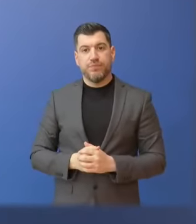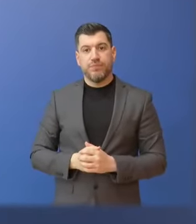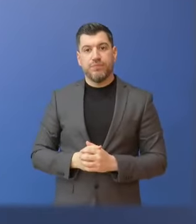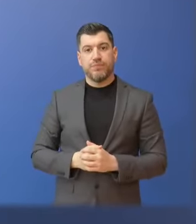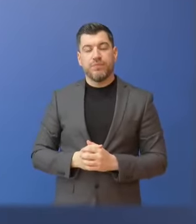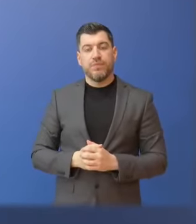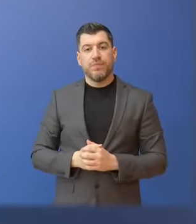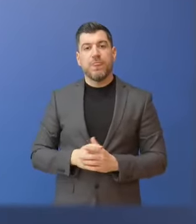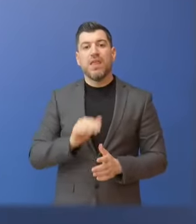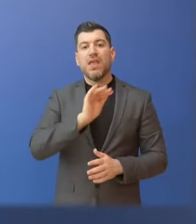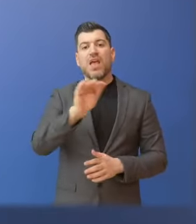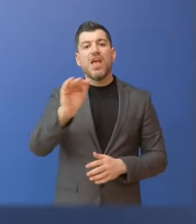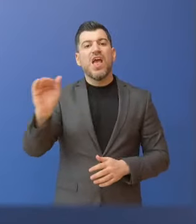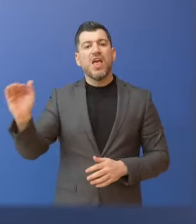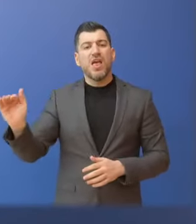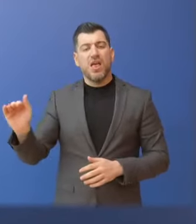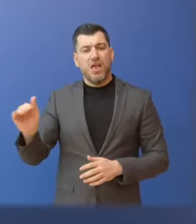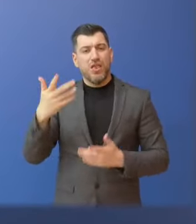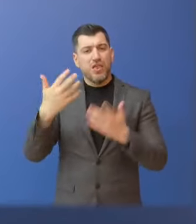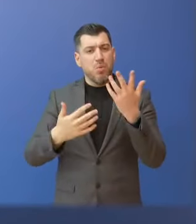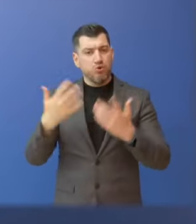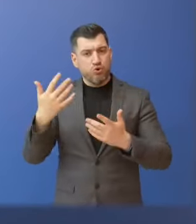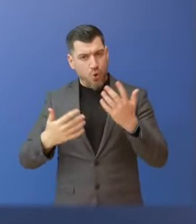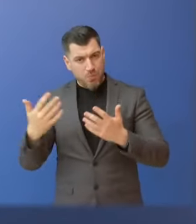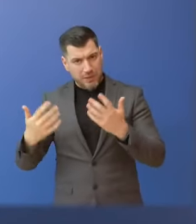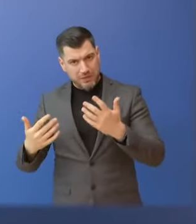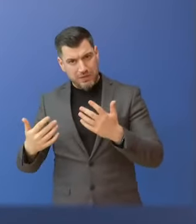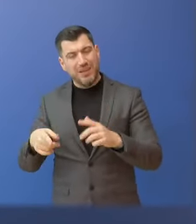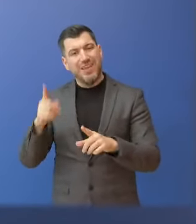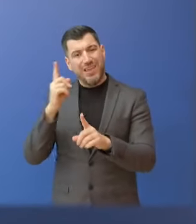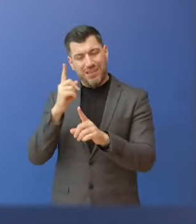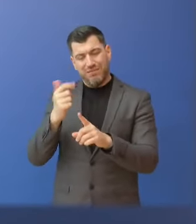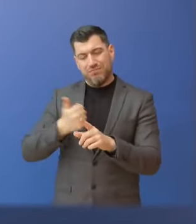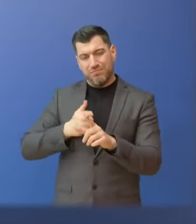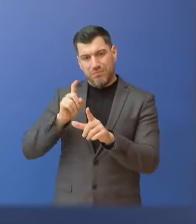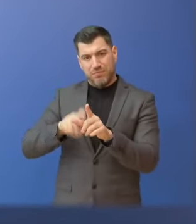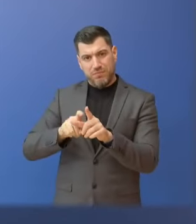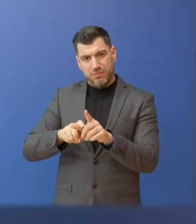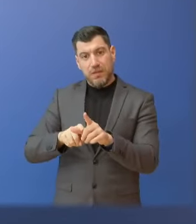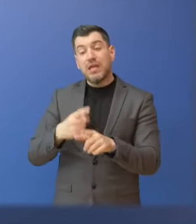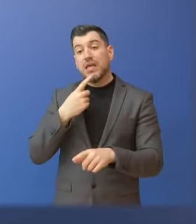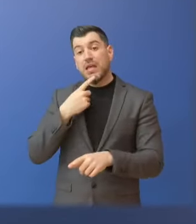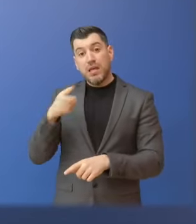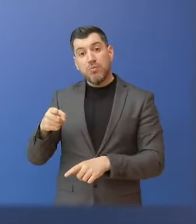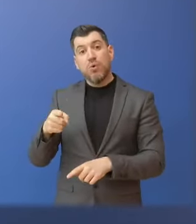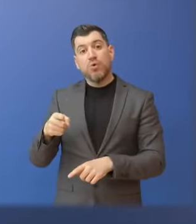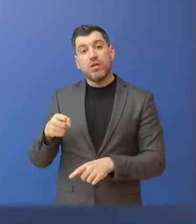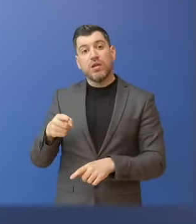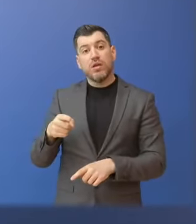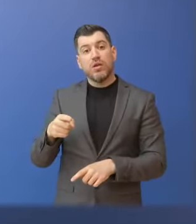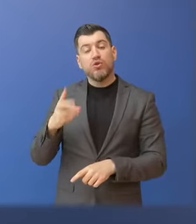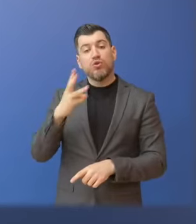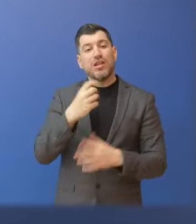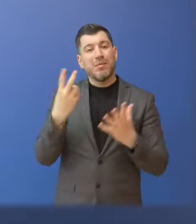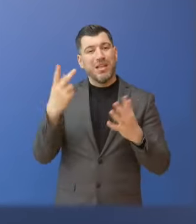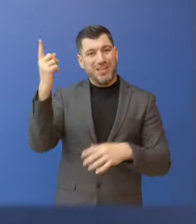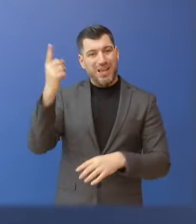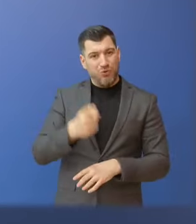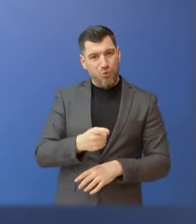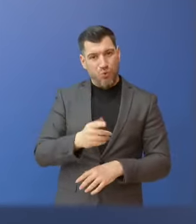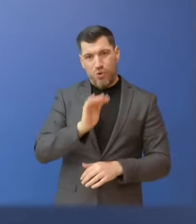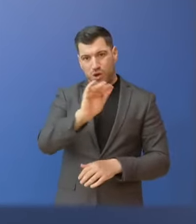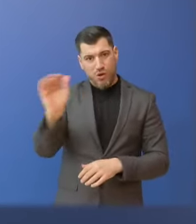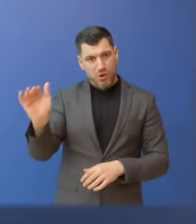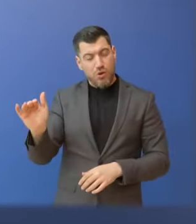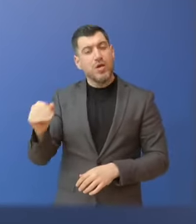mrb ε περίπου το 57% των ερωτηθέντων συμφωνεί με την ίδρυση ε μη κρατικών πανεπιστημίων